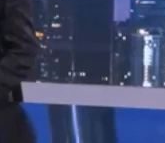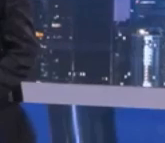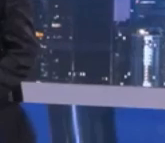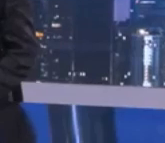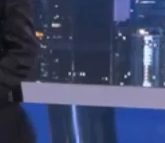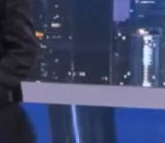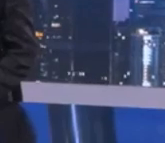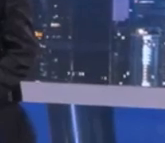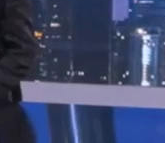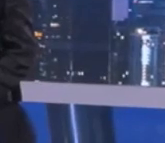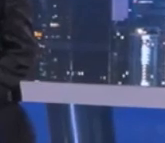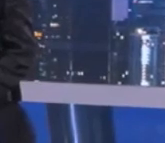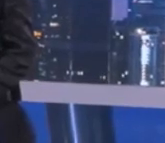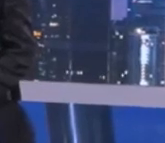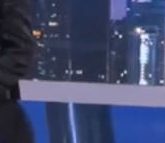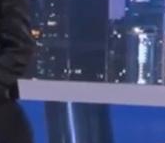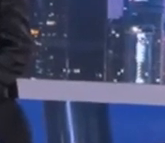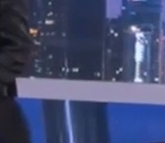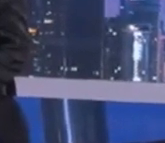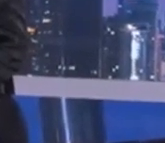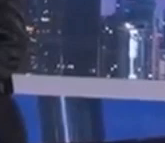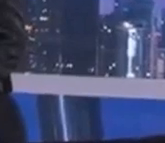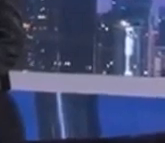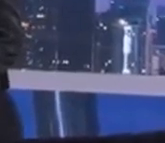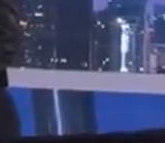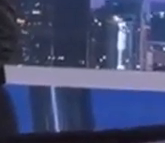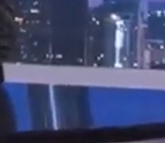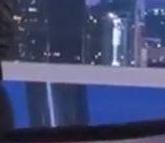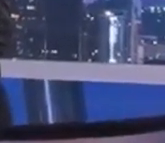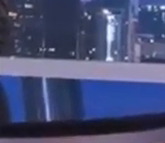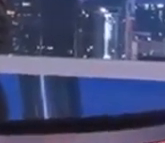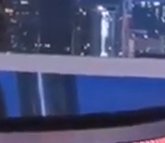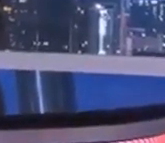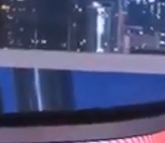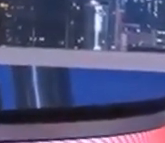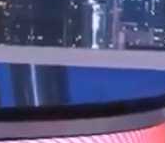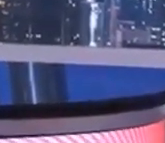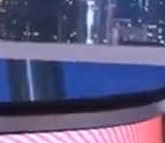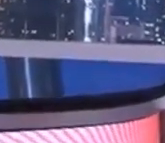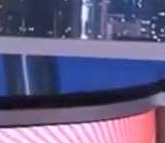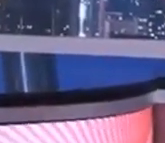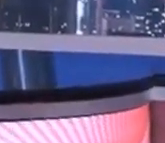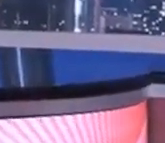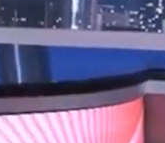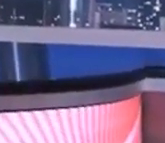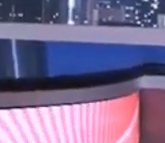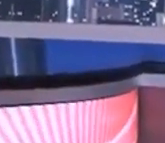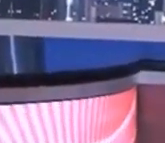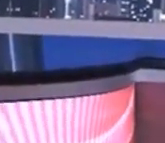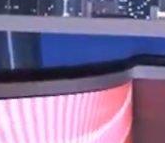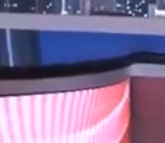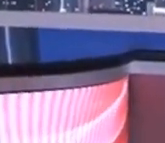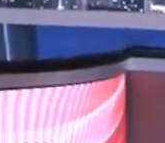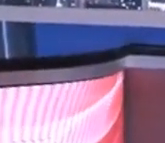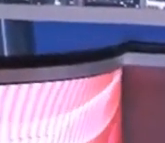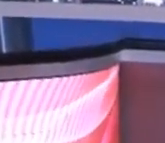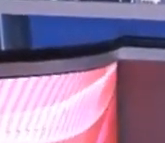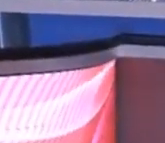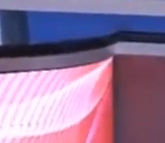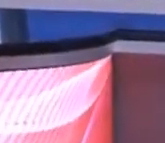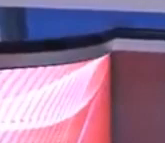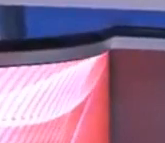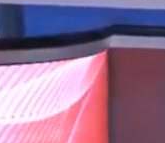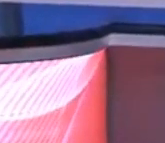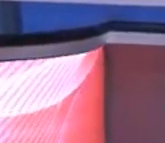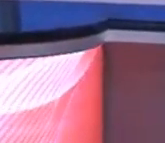shahid nama dipercayai juga jangan pakai pemacu hanya shopee bagi mutuskan rantaian hobbit 19 nyampe semuanya bulan